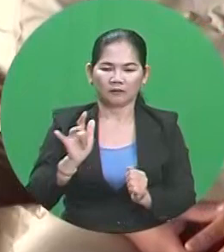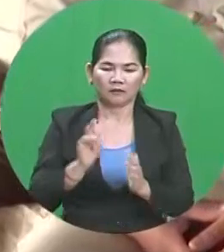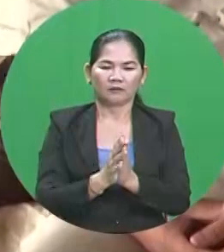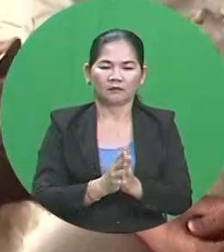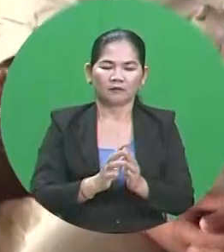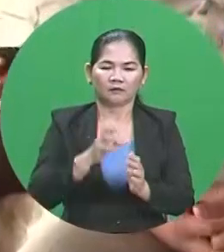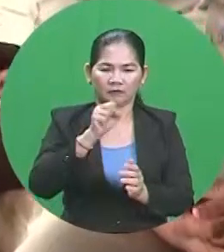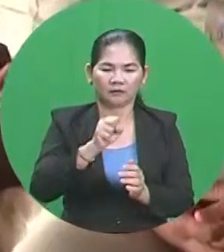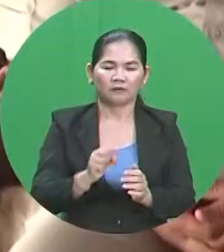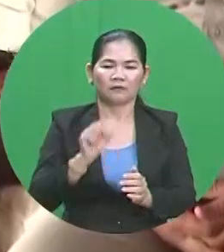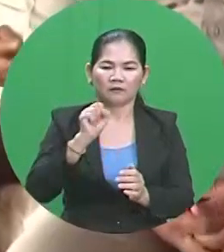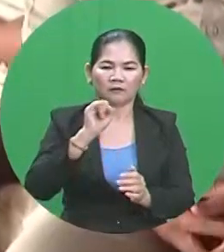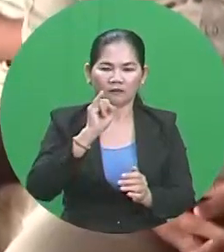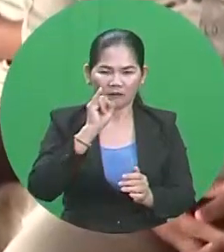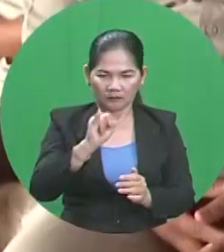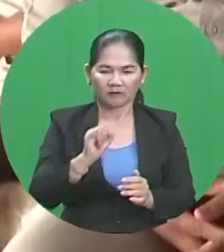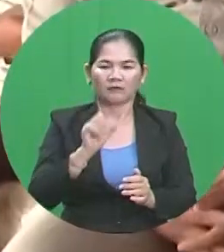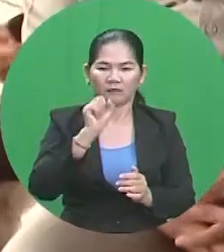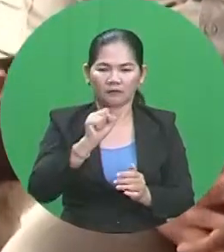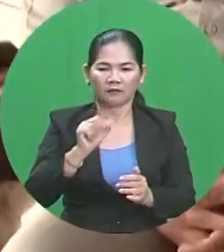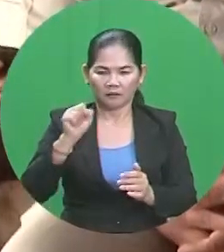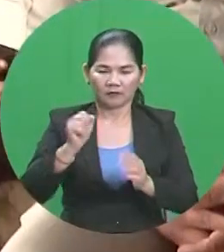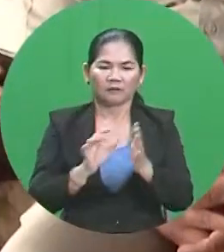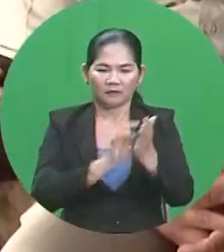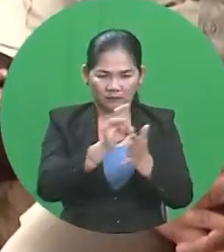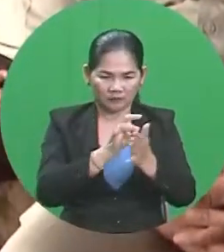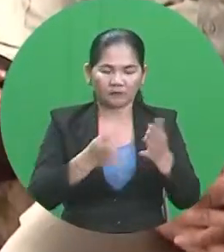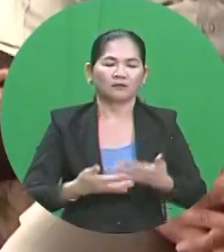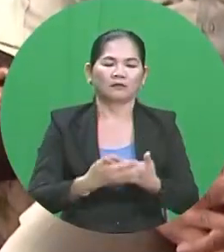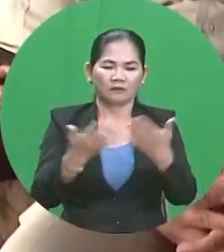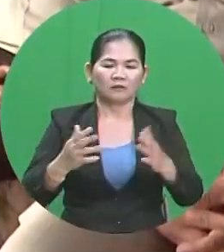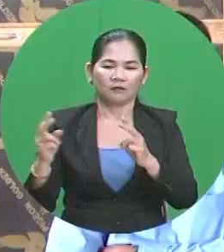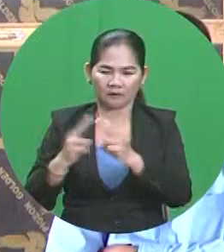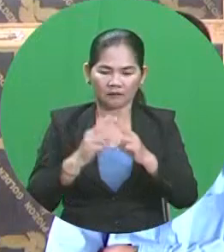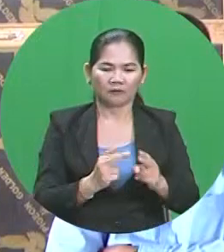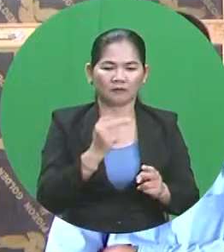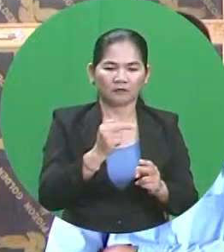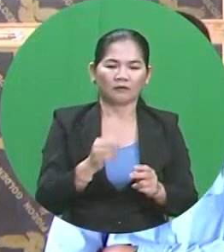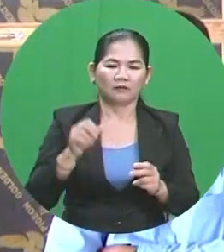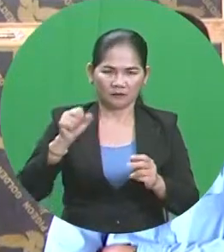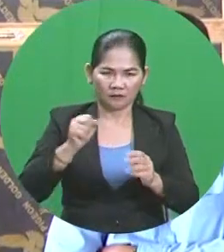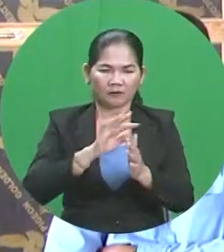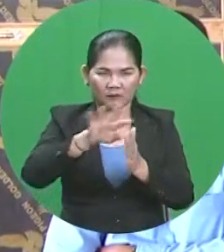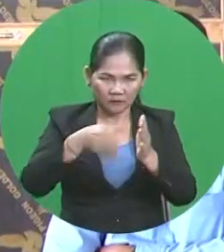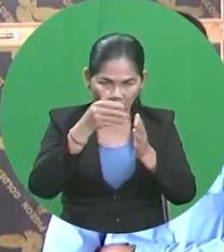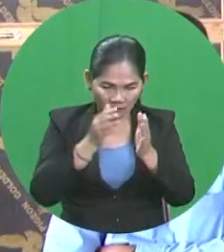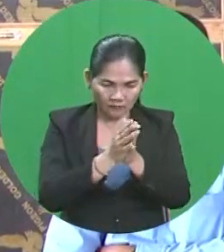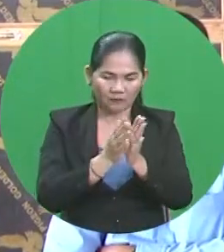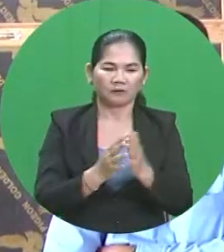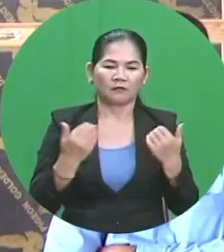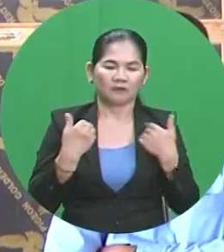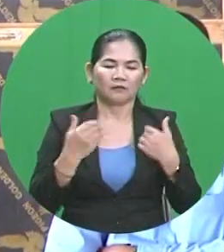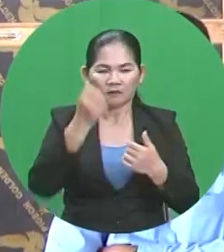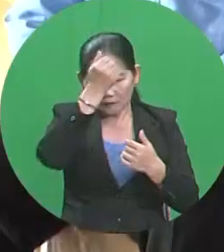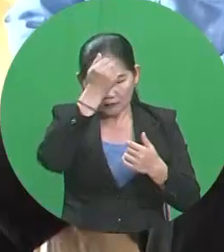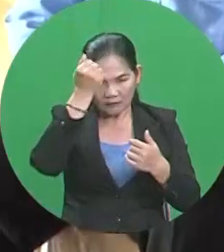ក SOTO បានមានប្រសាសន៍លើកឡើងថាប្រជាពលរដ្ឋទូទាំងឃុំតងត្រឡាចបានមានប្រសាសន៍ថ្លែងអំណរគុណនិងសូមចង